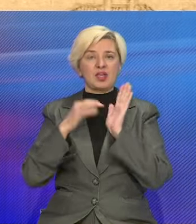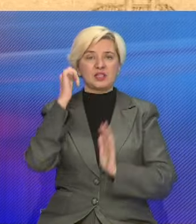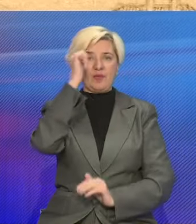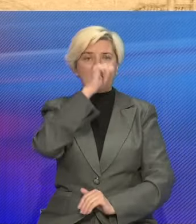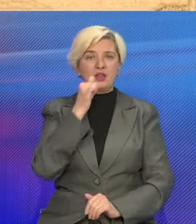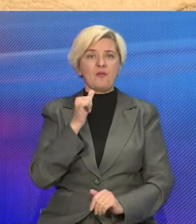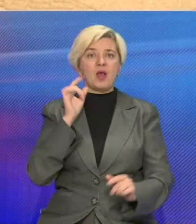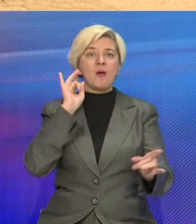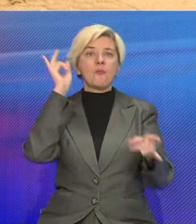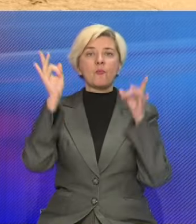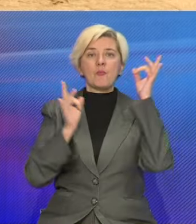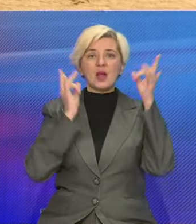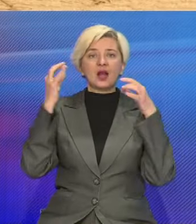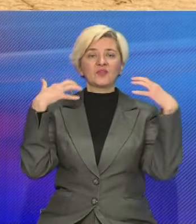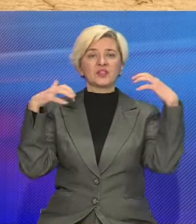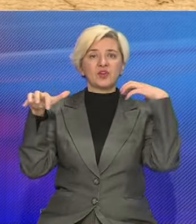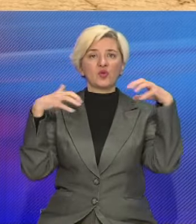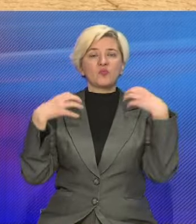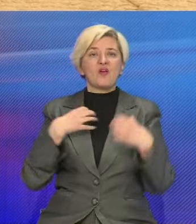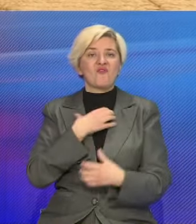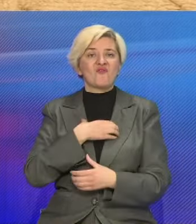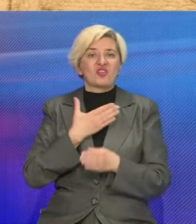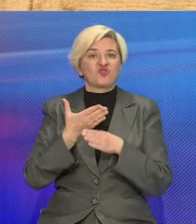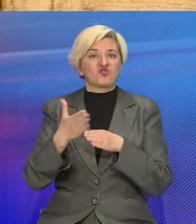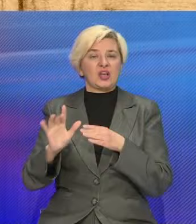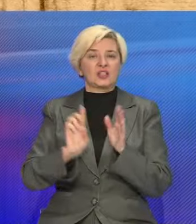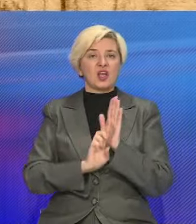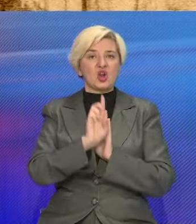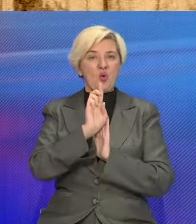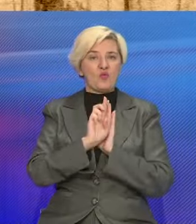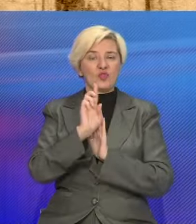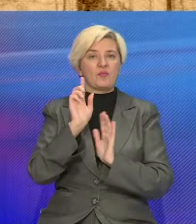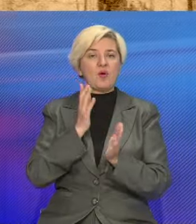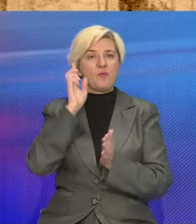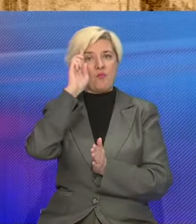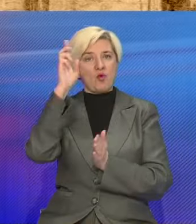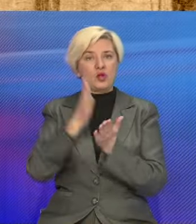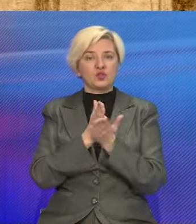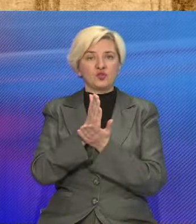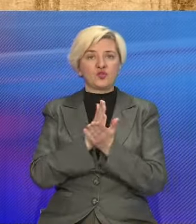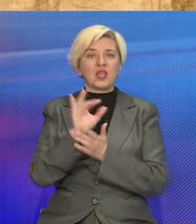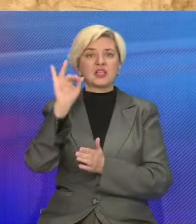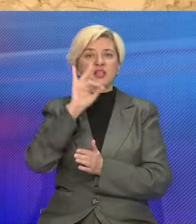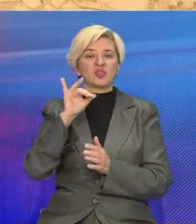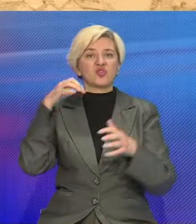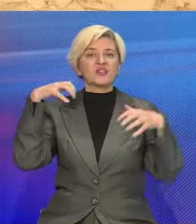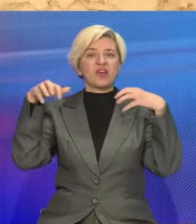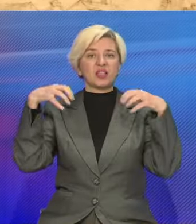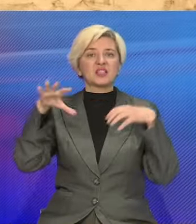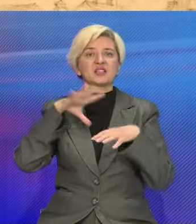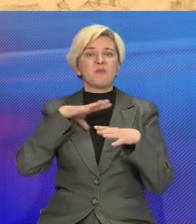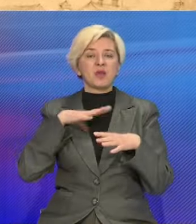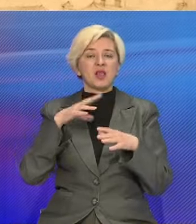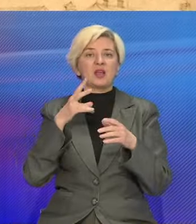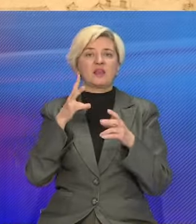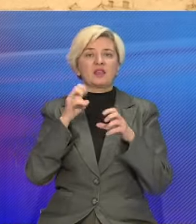Переливы звану неадъемная частка царковных богослужэнняв. Истарышна званіца у Каложе была. У 12-м стагодзі яна знаходзілася над